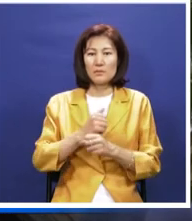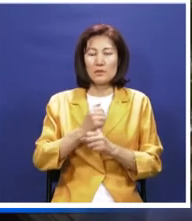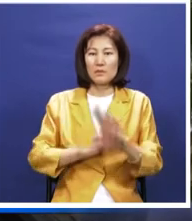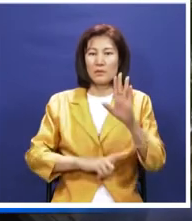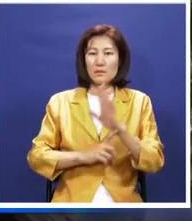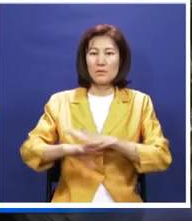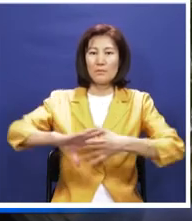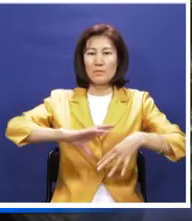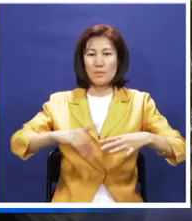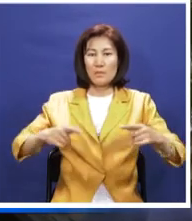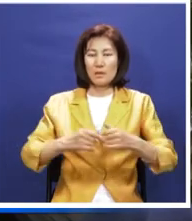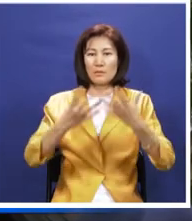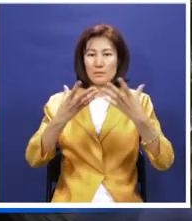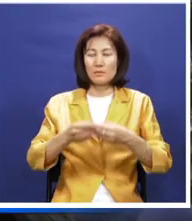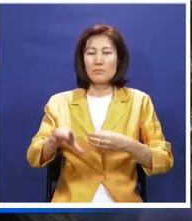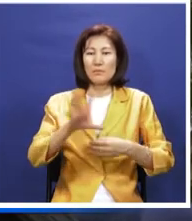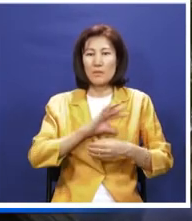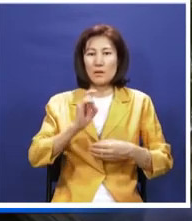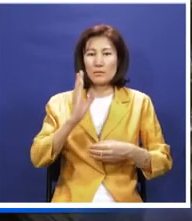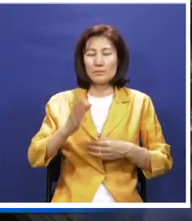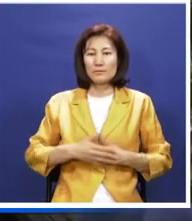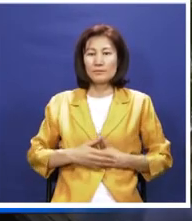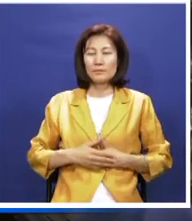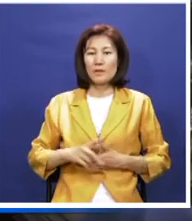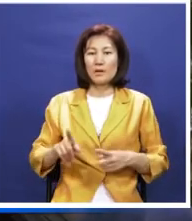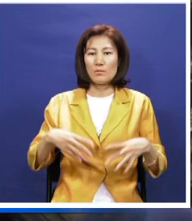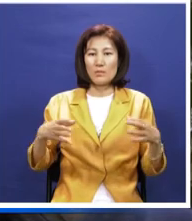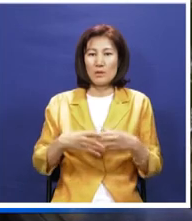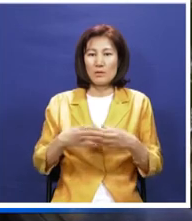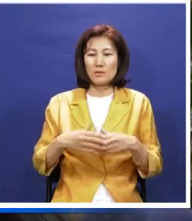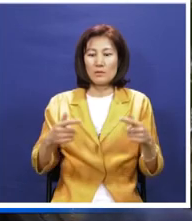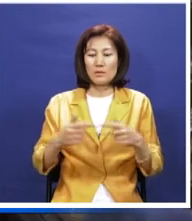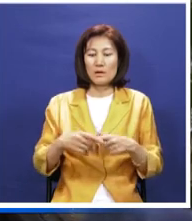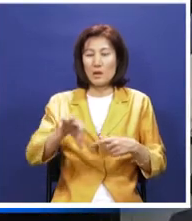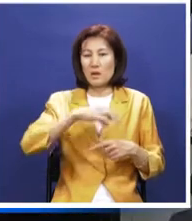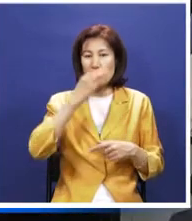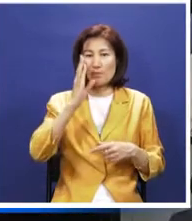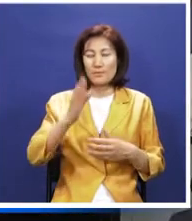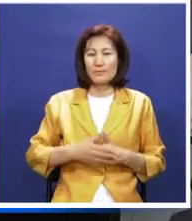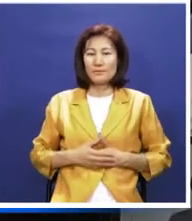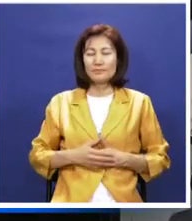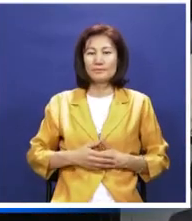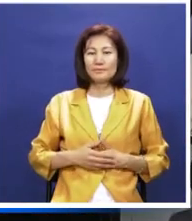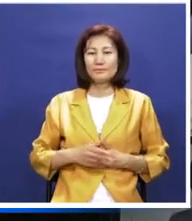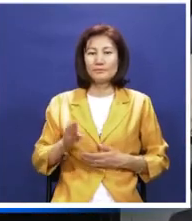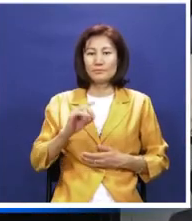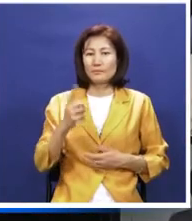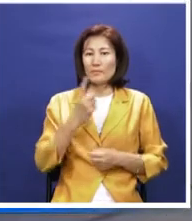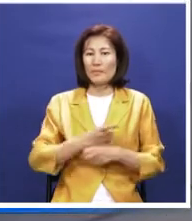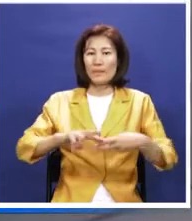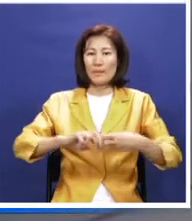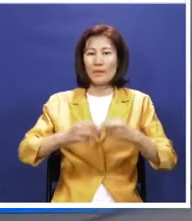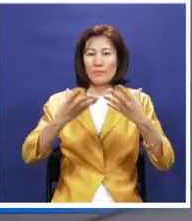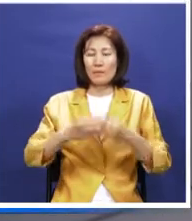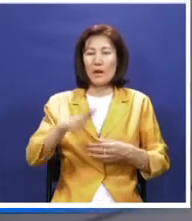соның бәрі дәлелденіп, анықталатын болса, онда бұл мекеме тиісті жауапкершілікке тартылады. Осылайша шешімсіз қалған